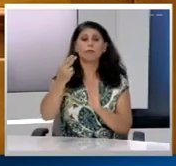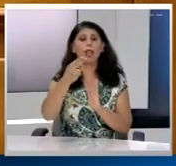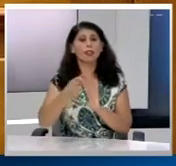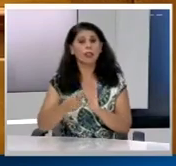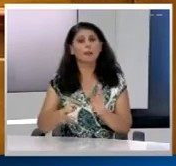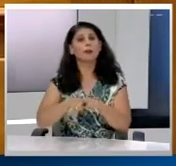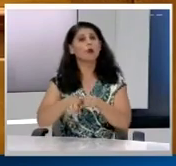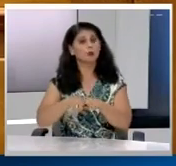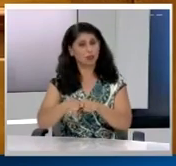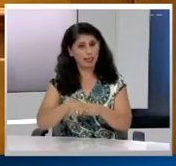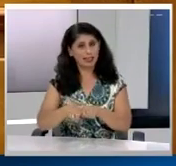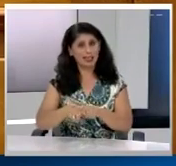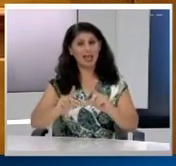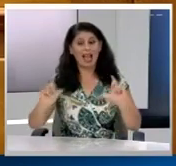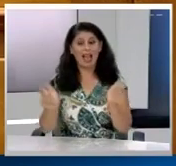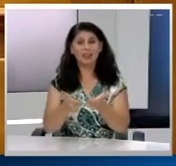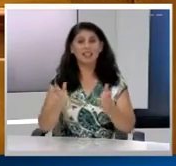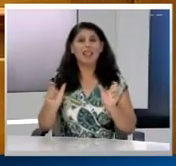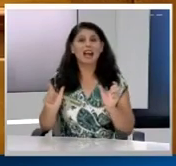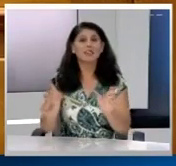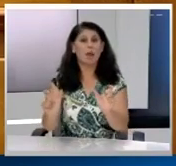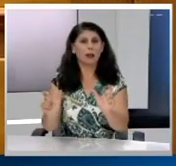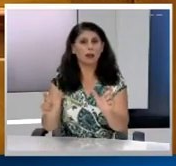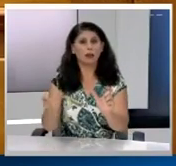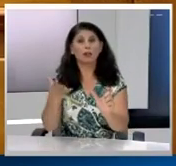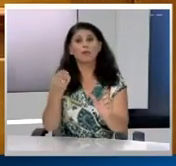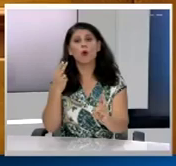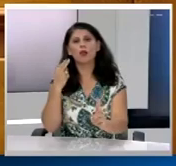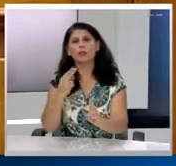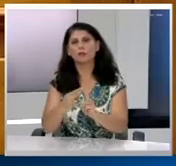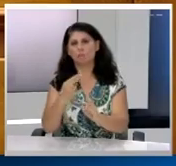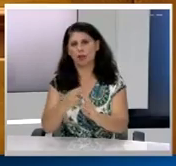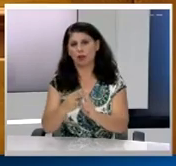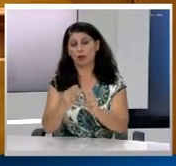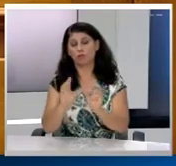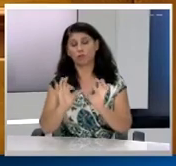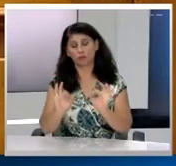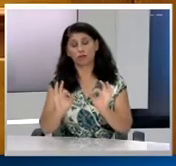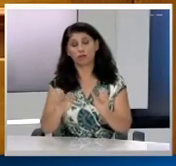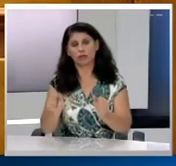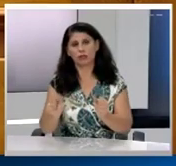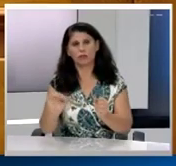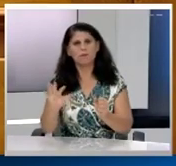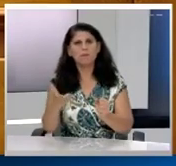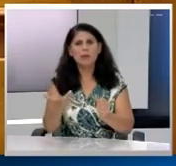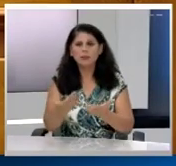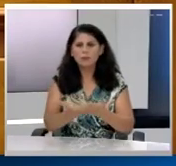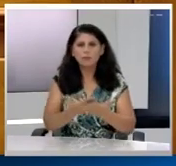τα θέματα που αφορούν την εθνική ασφάλεια είναι κρίσιμα θέματα. Με ποια εχέγγυα